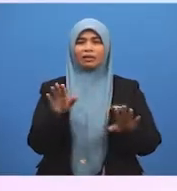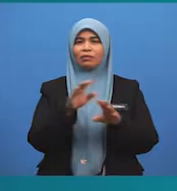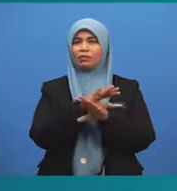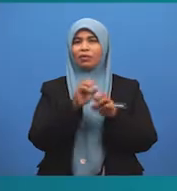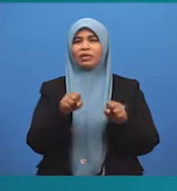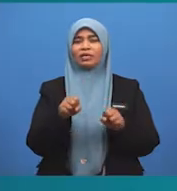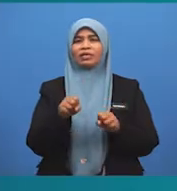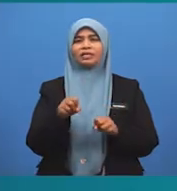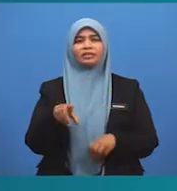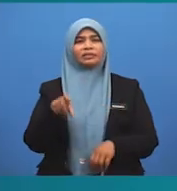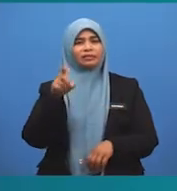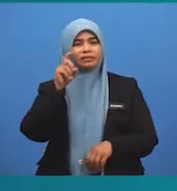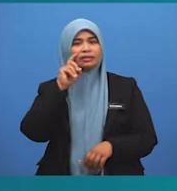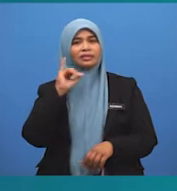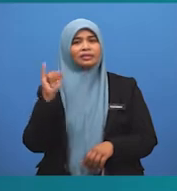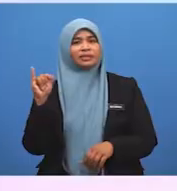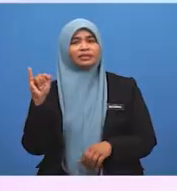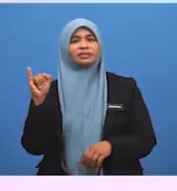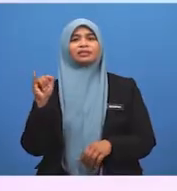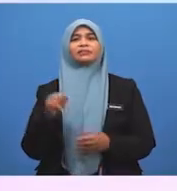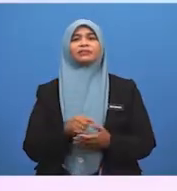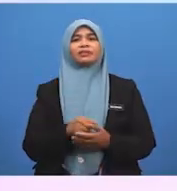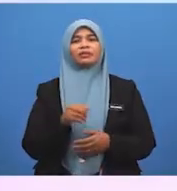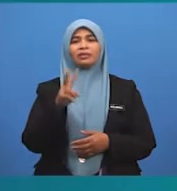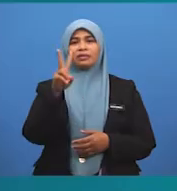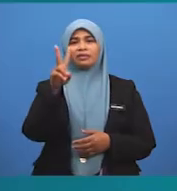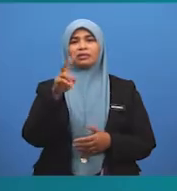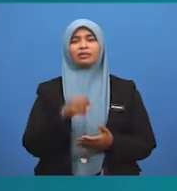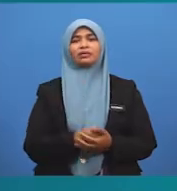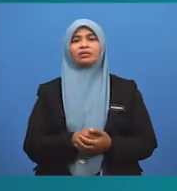boleh mencolok mata. Yang kedua,